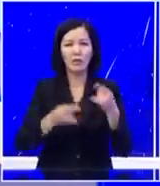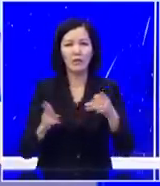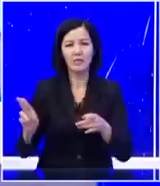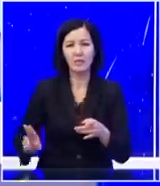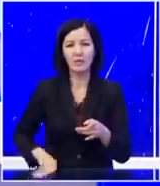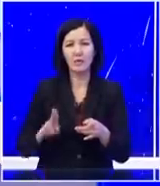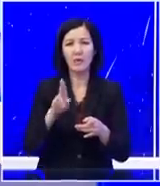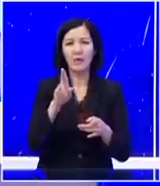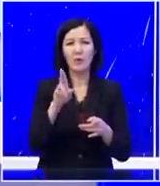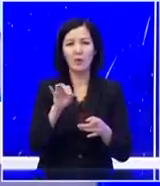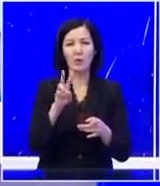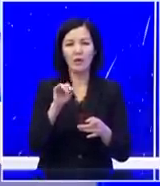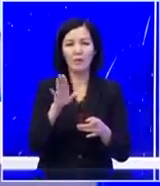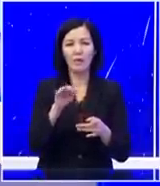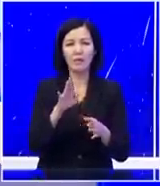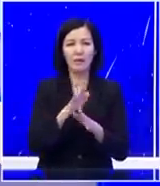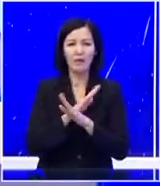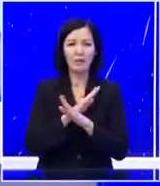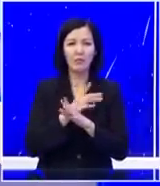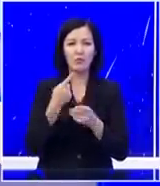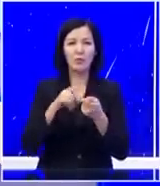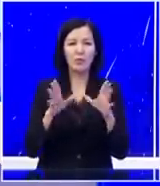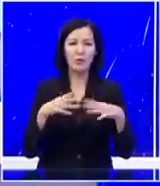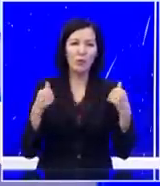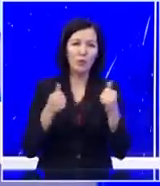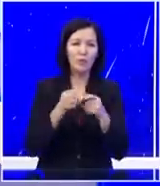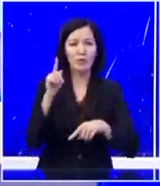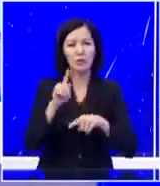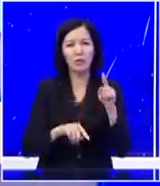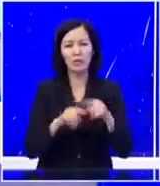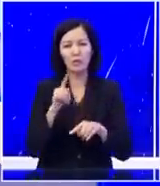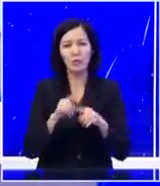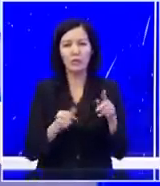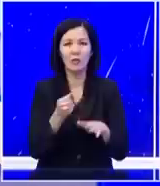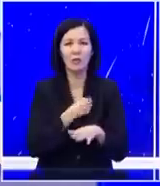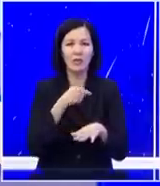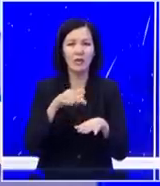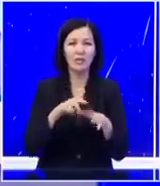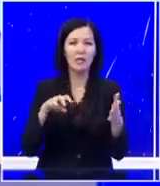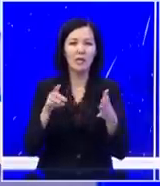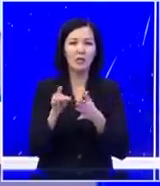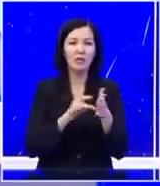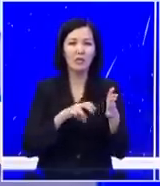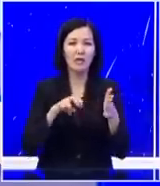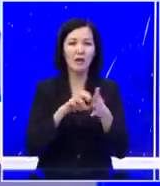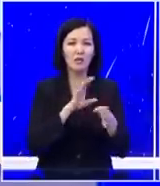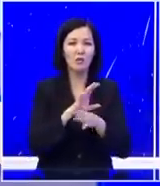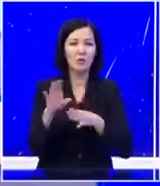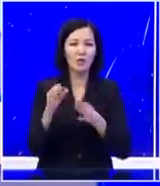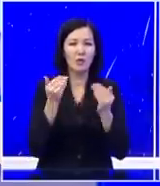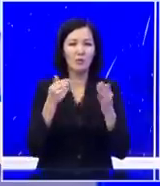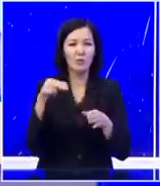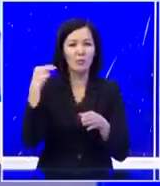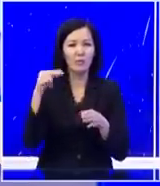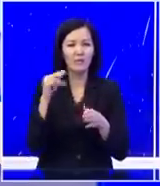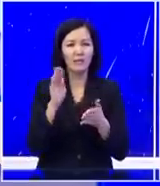Бейсен Құранбектің қайтыс болуына байланысты отбасы мен жақын туыстарына көңіл айтып жедел хат жолдады. Бұл туралы президенттің